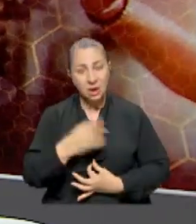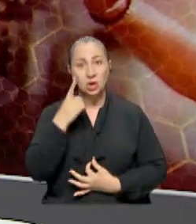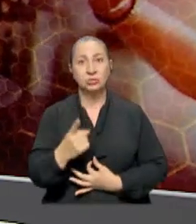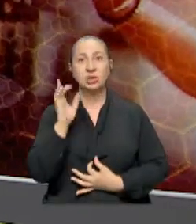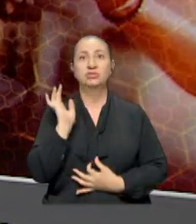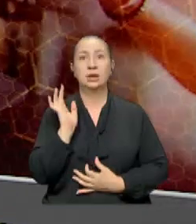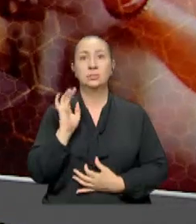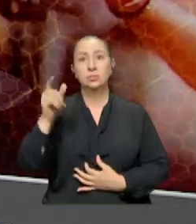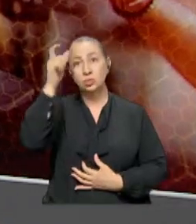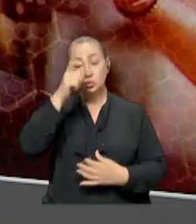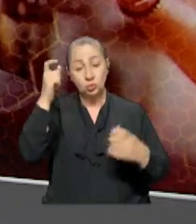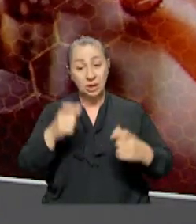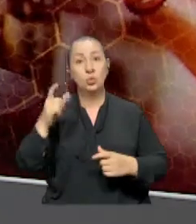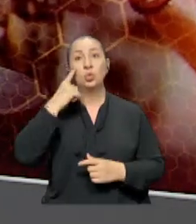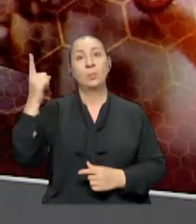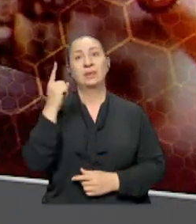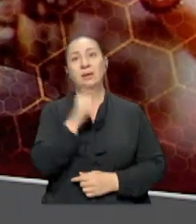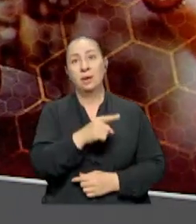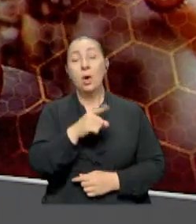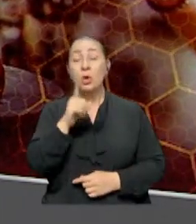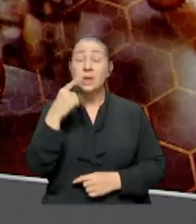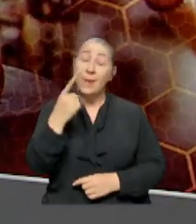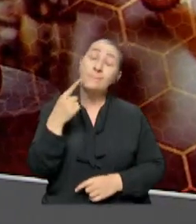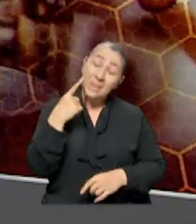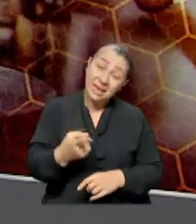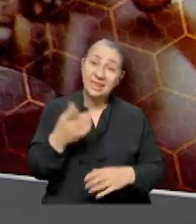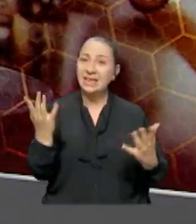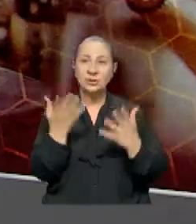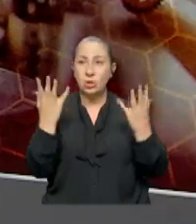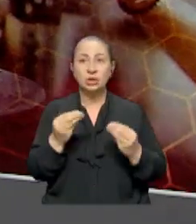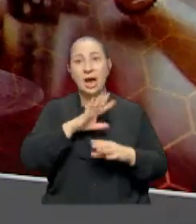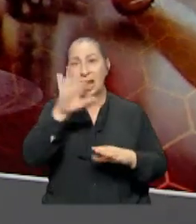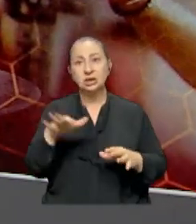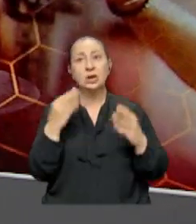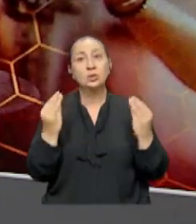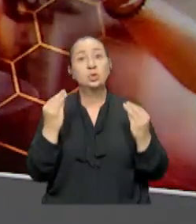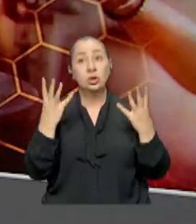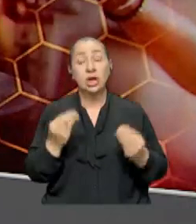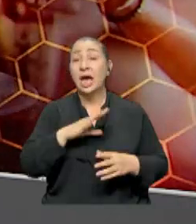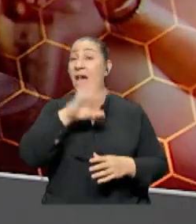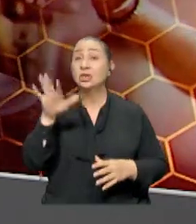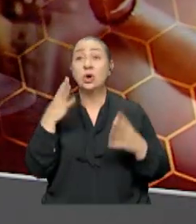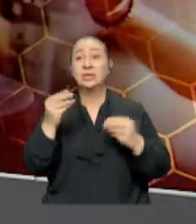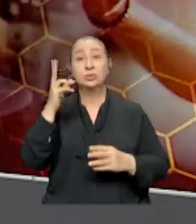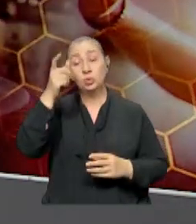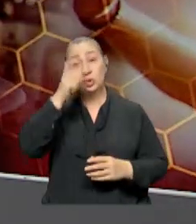gösterecek bu ülkenin hükümeti. O zaman bakın nasıl olacak her şey güzel. Nasıl